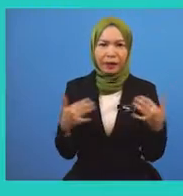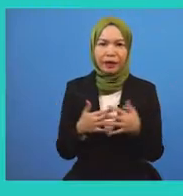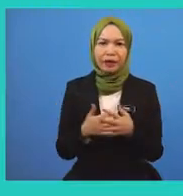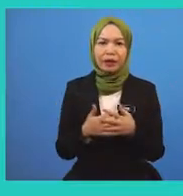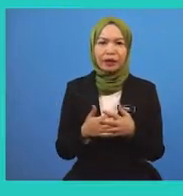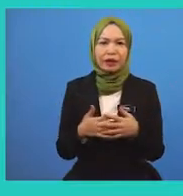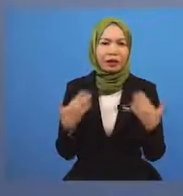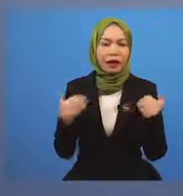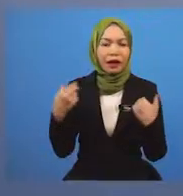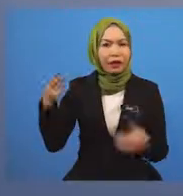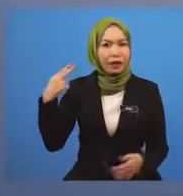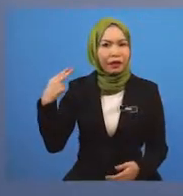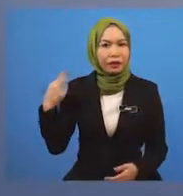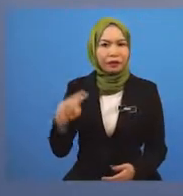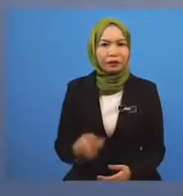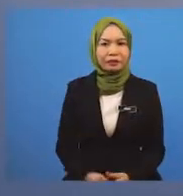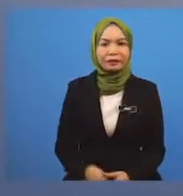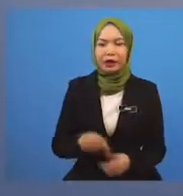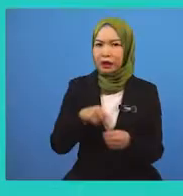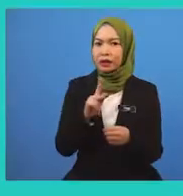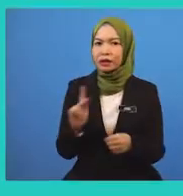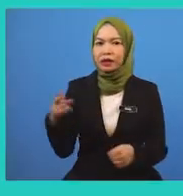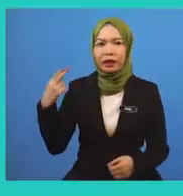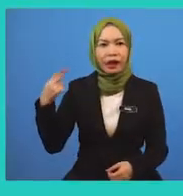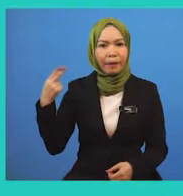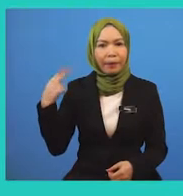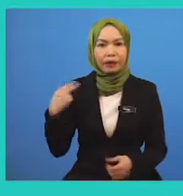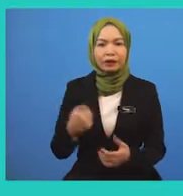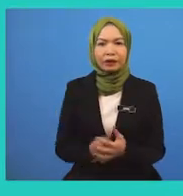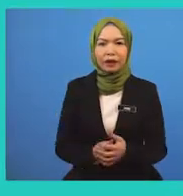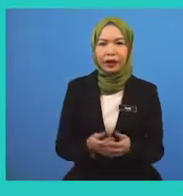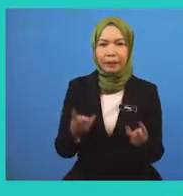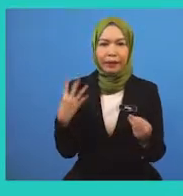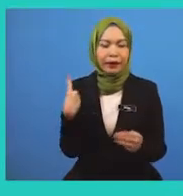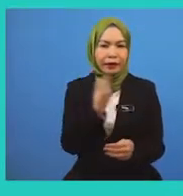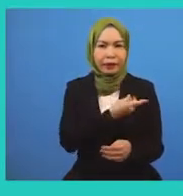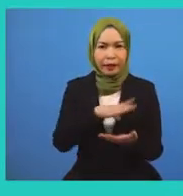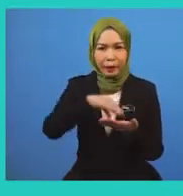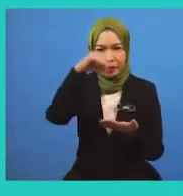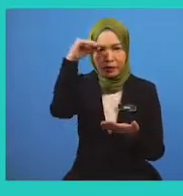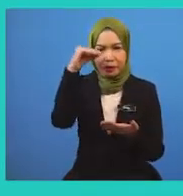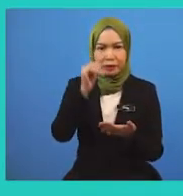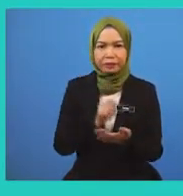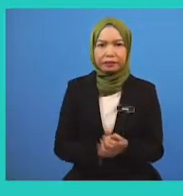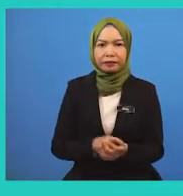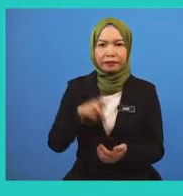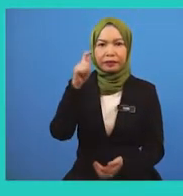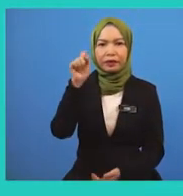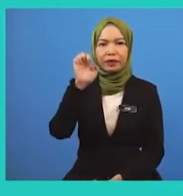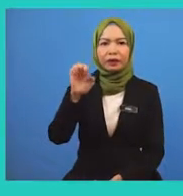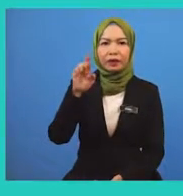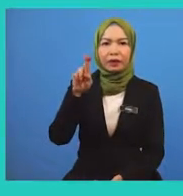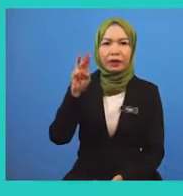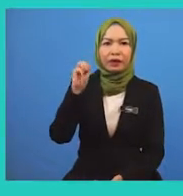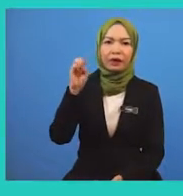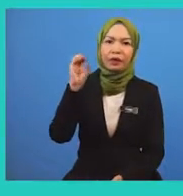haba? Baiklah. Mari kita mulakan. Apakah itu termokimia? Cuba